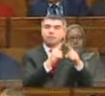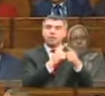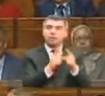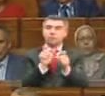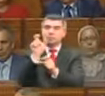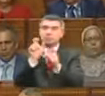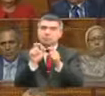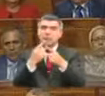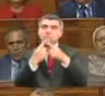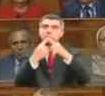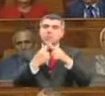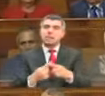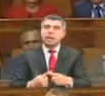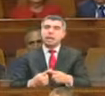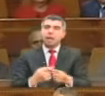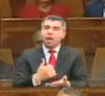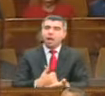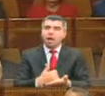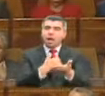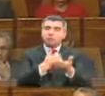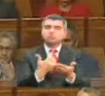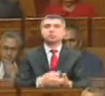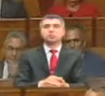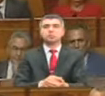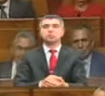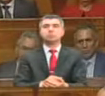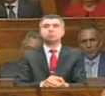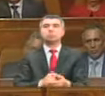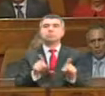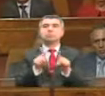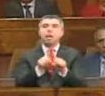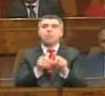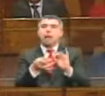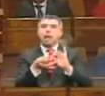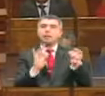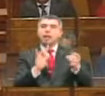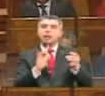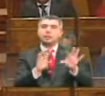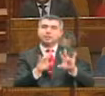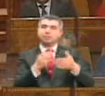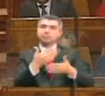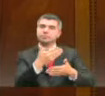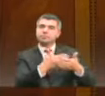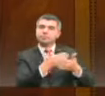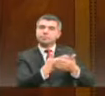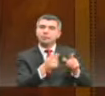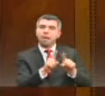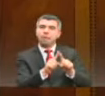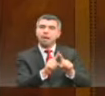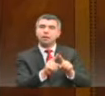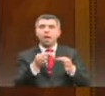المالية المتاحة له وتطوير بوابة الشراكات العمومية بهدف الولوج